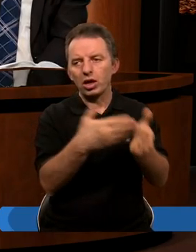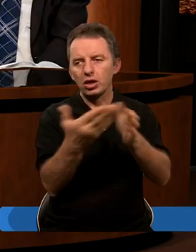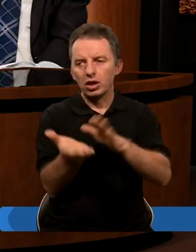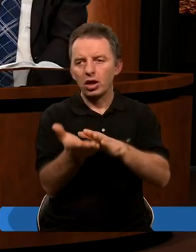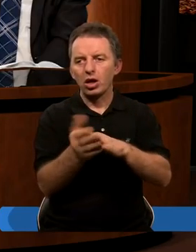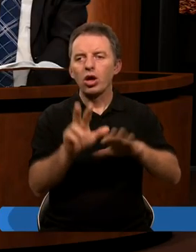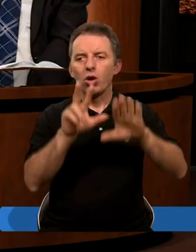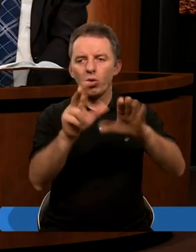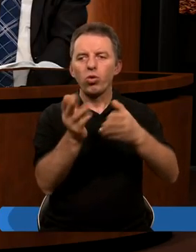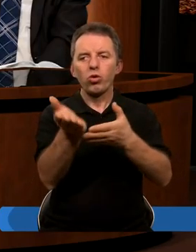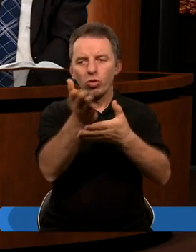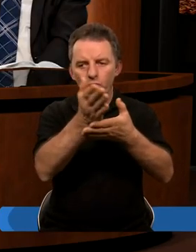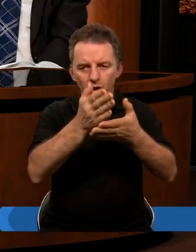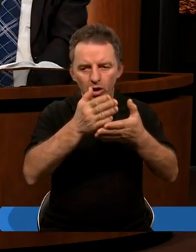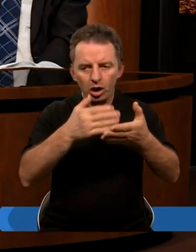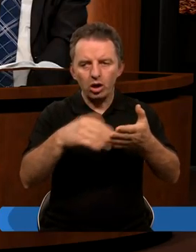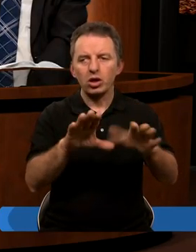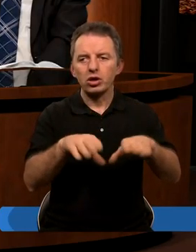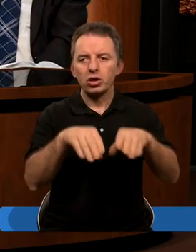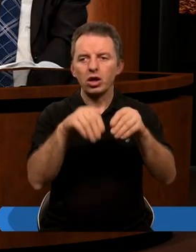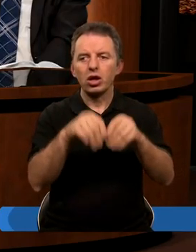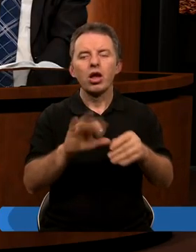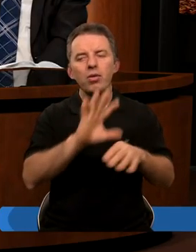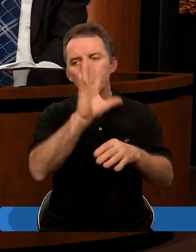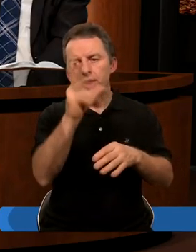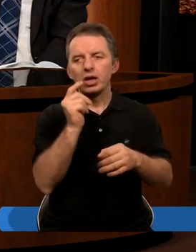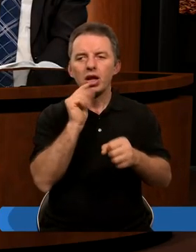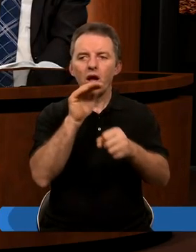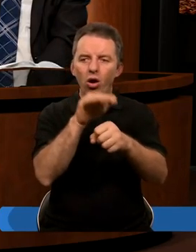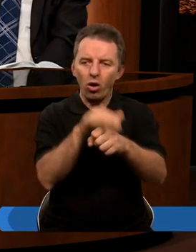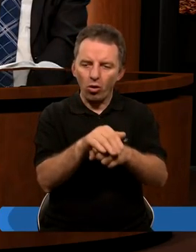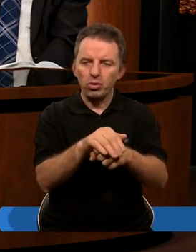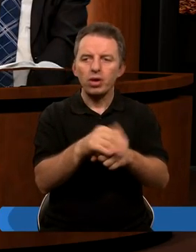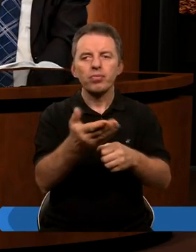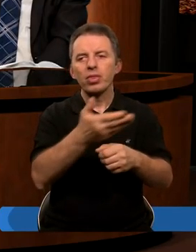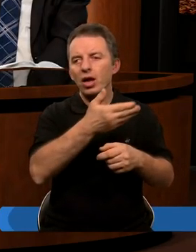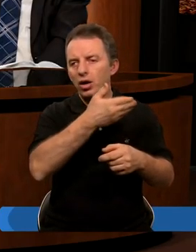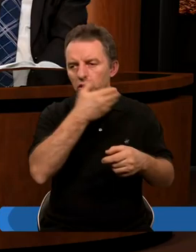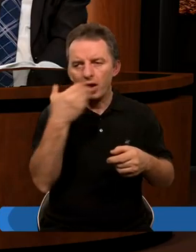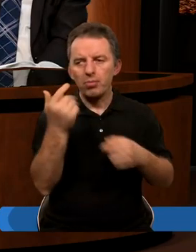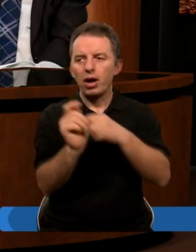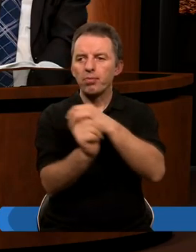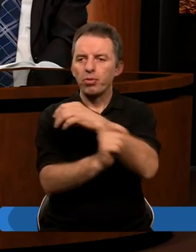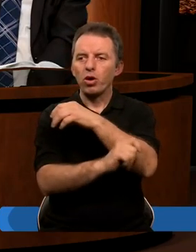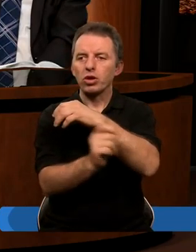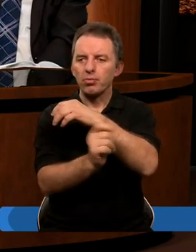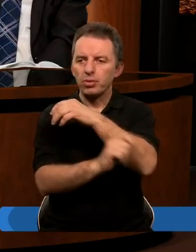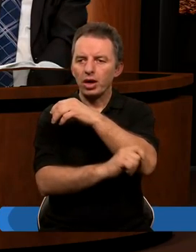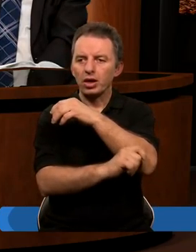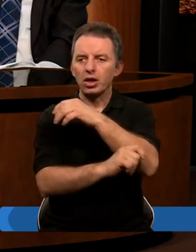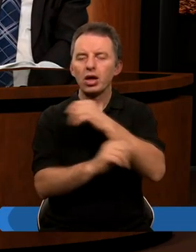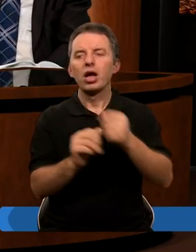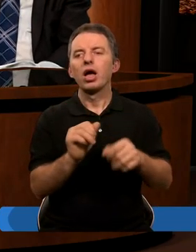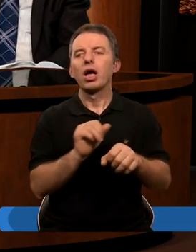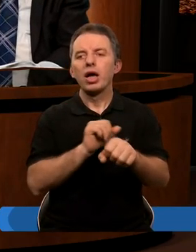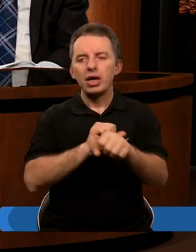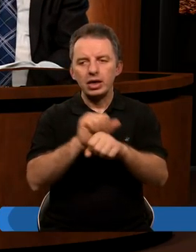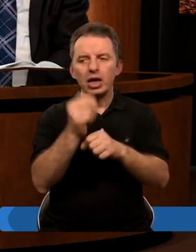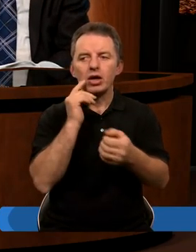ósmy rozdział zaczyna się od pięknej obietnicy. Nie ma potępienia. Jest